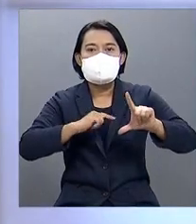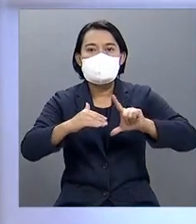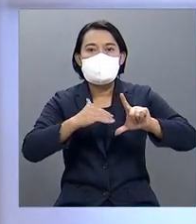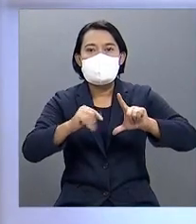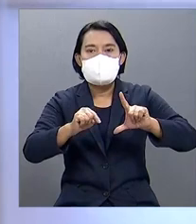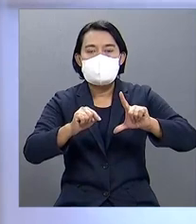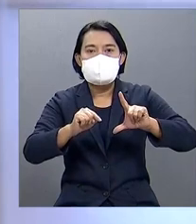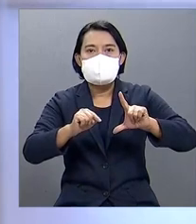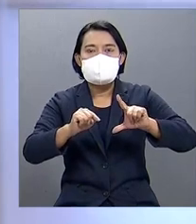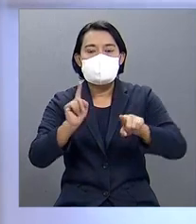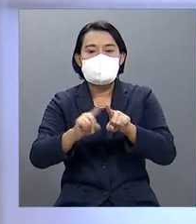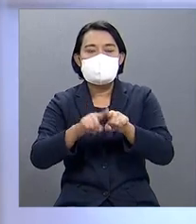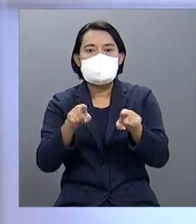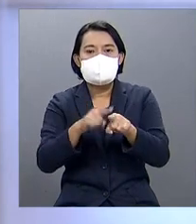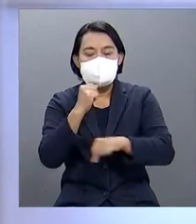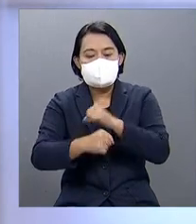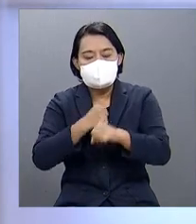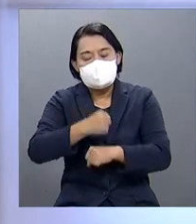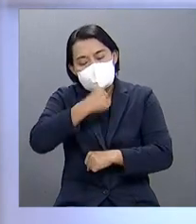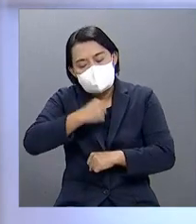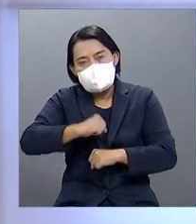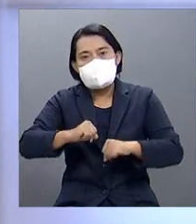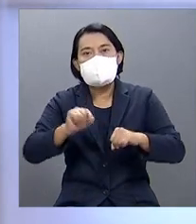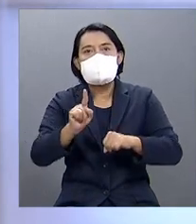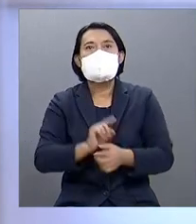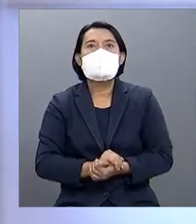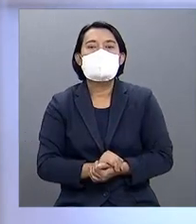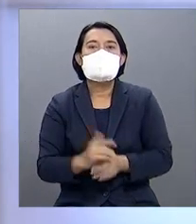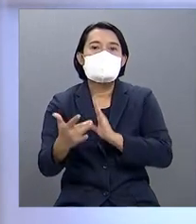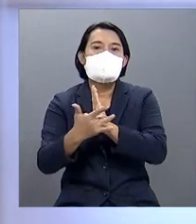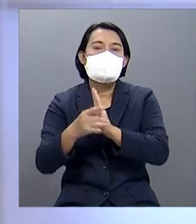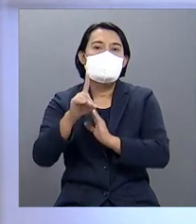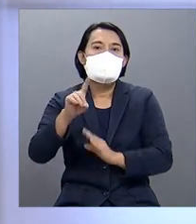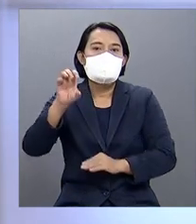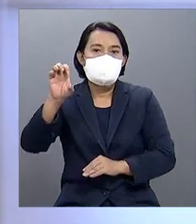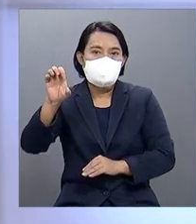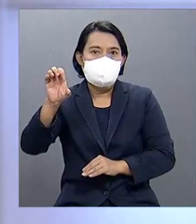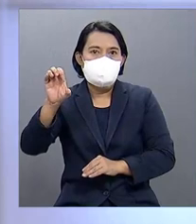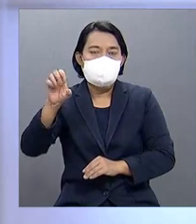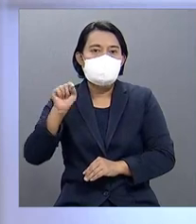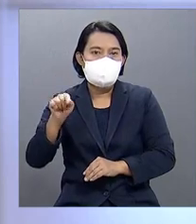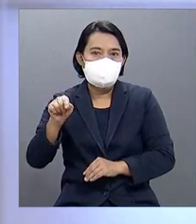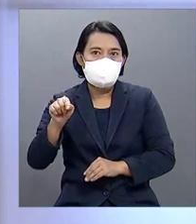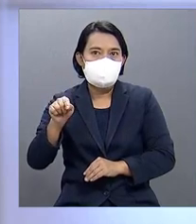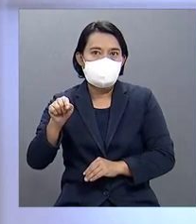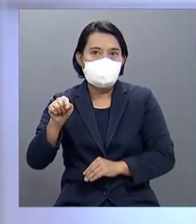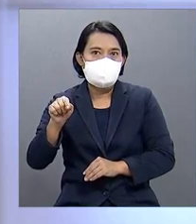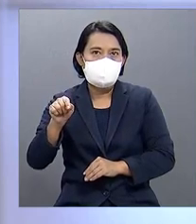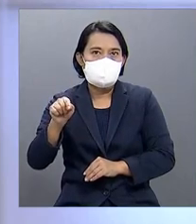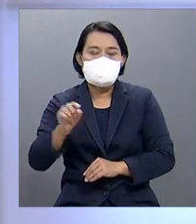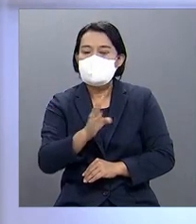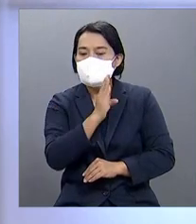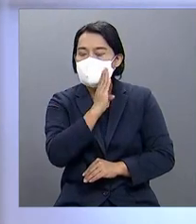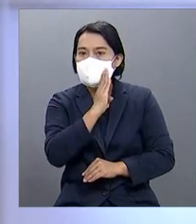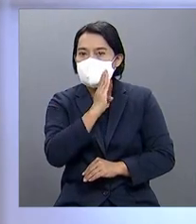ยค่ะ LINE เนี่ยเป็นจุดหนึ่งที่ทาง DE หรือว่ากระทรวงดิจิทัลบอกเลยว่าเป็นช่องทางที่มีการส่งต่อข้อมูลปลอมกันเยอะดังนั้นถ้